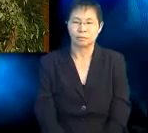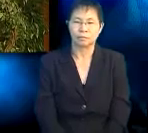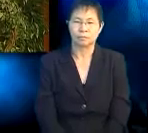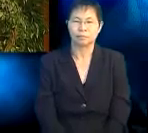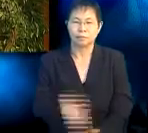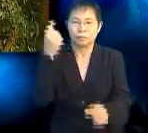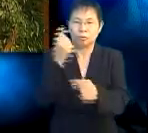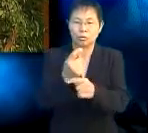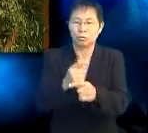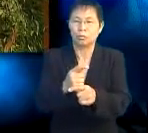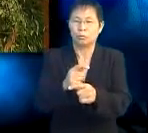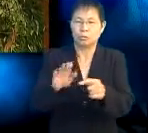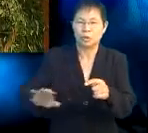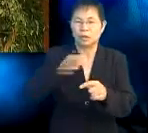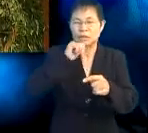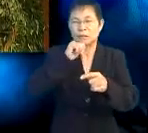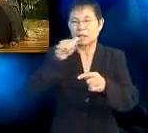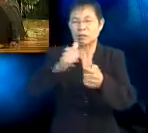Tentu mereka tak jauh dari sini.